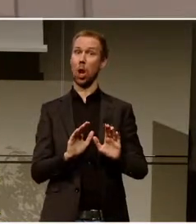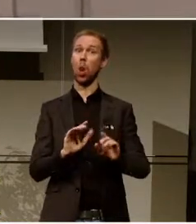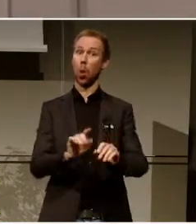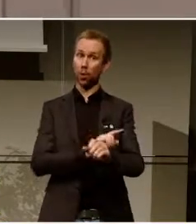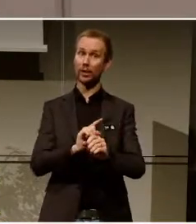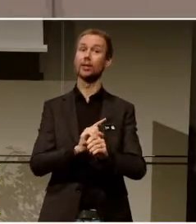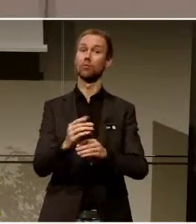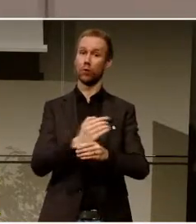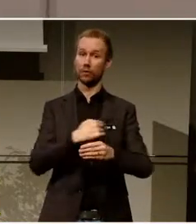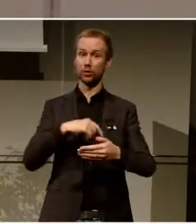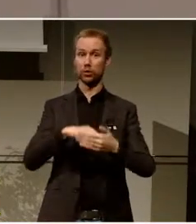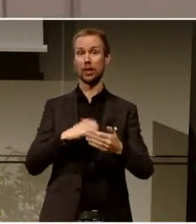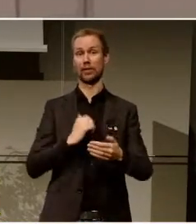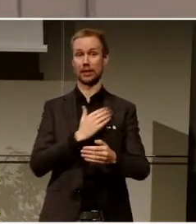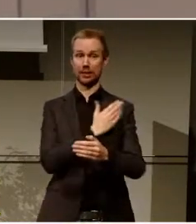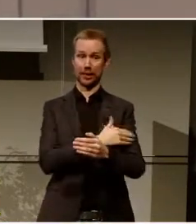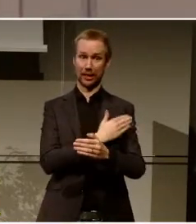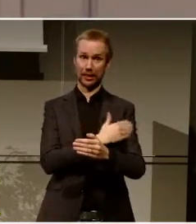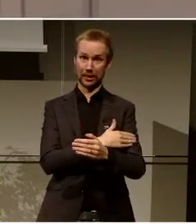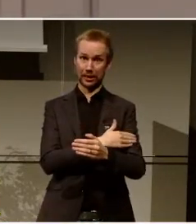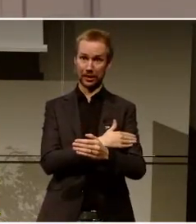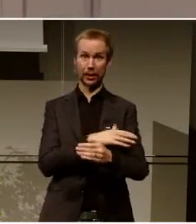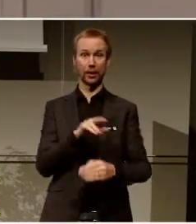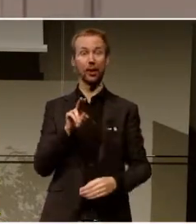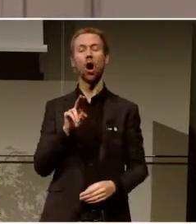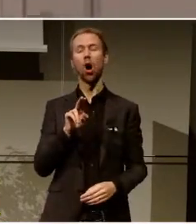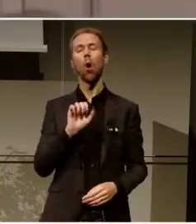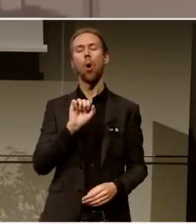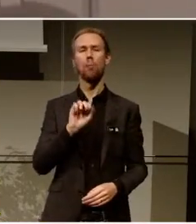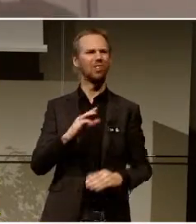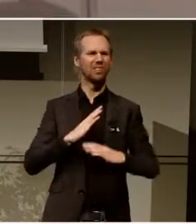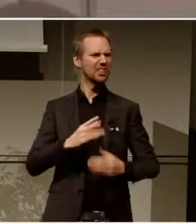är verkligen de här tillfällena när det inte finns några alternativ.